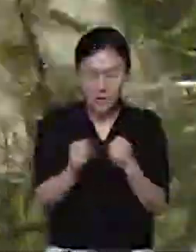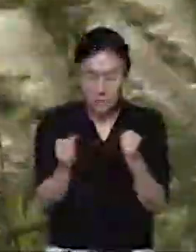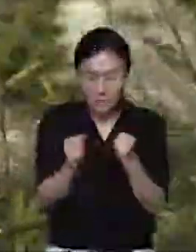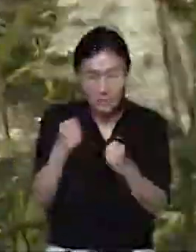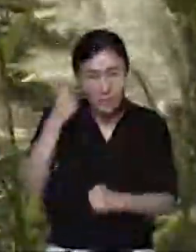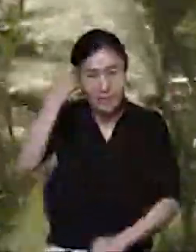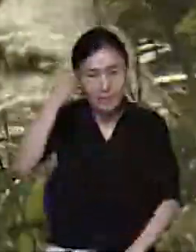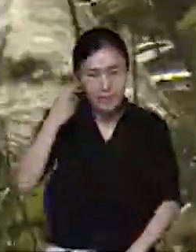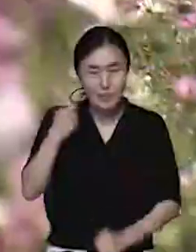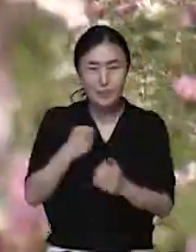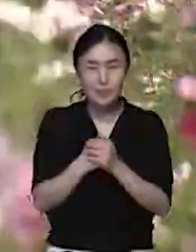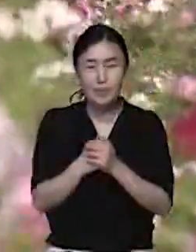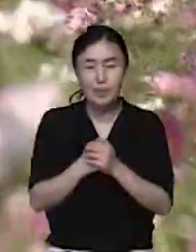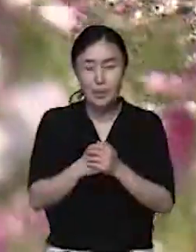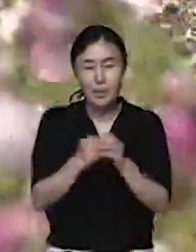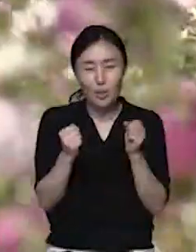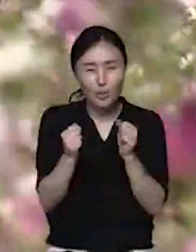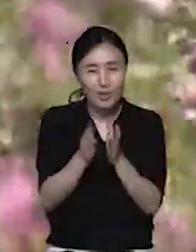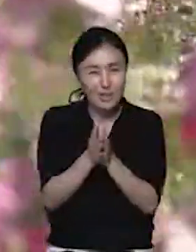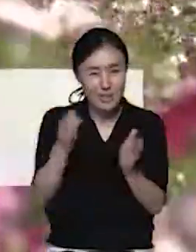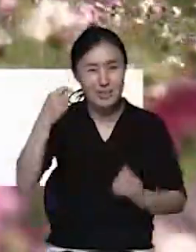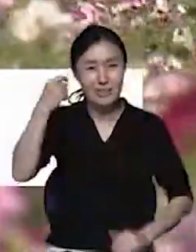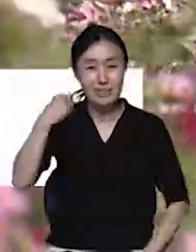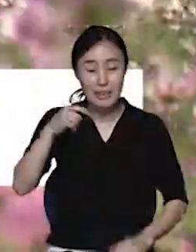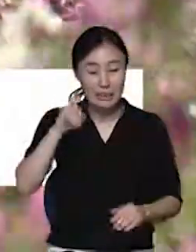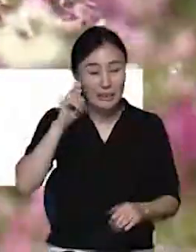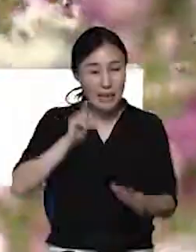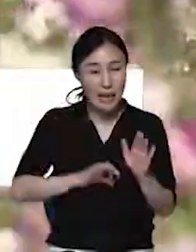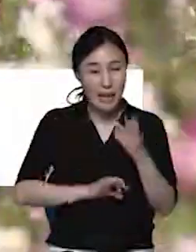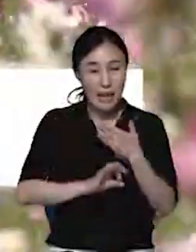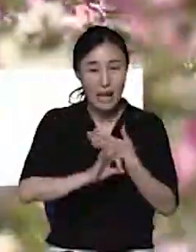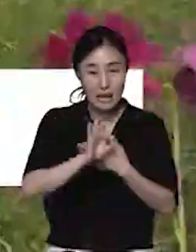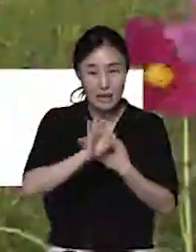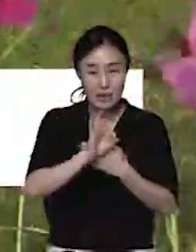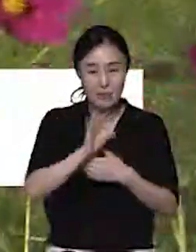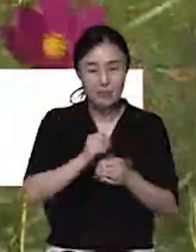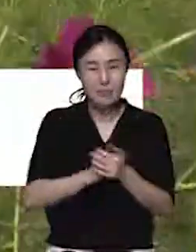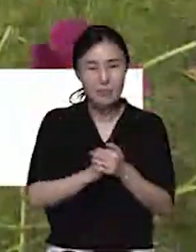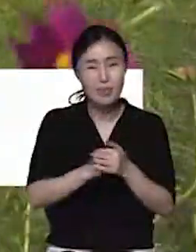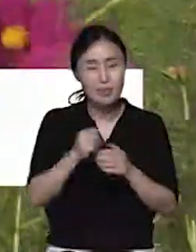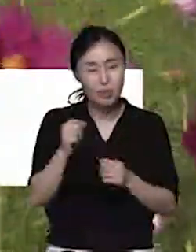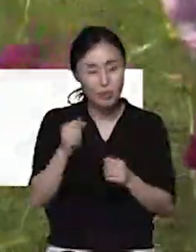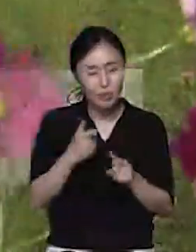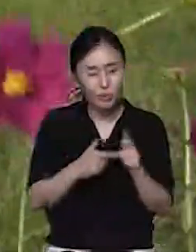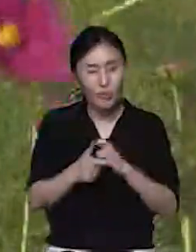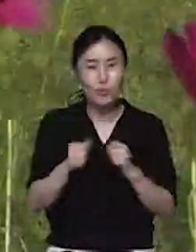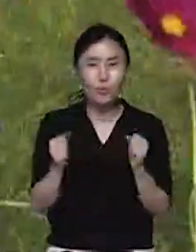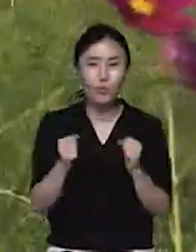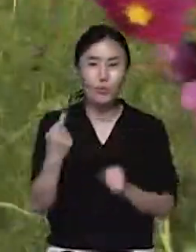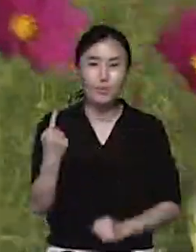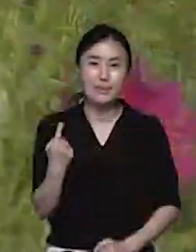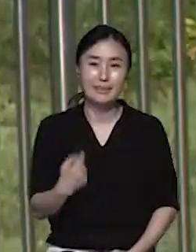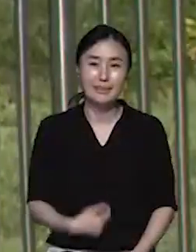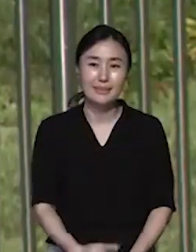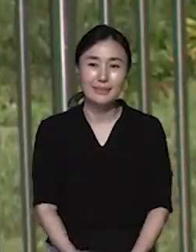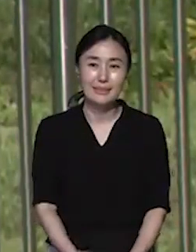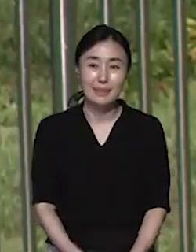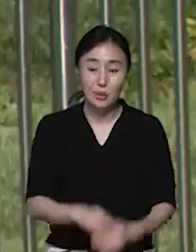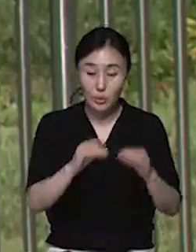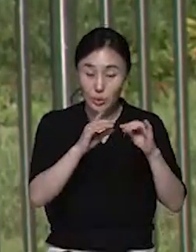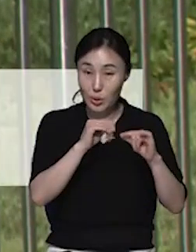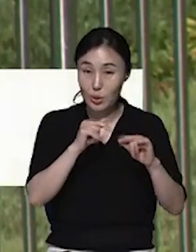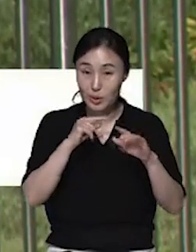체감으로는 초겨울입니다. 내일은 아침 기온 한 자릿수로 뚝 떨어지면서 더 춥겠습니다.